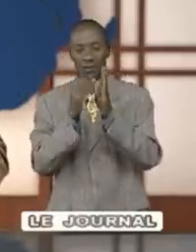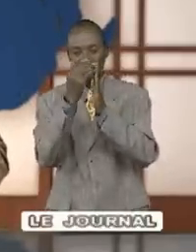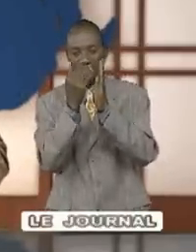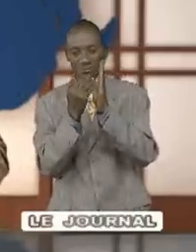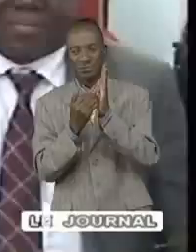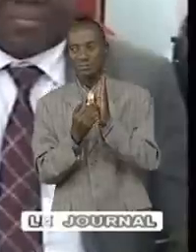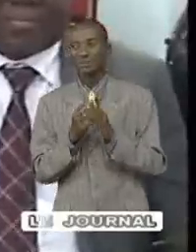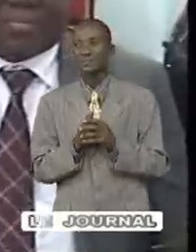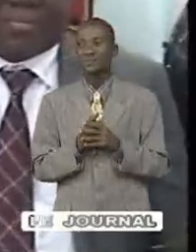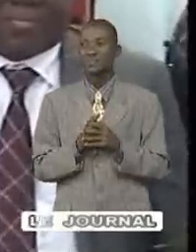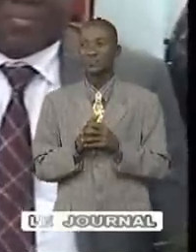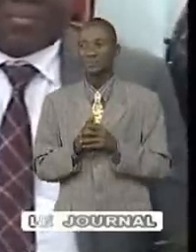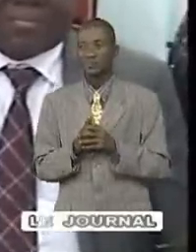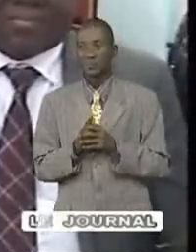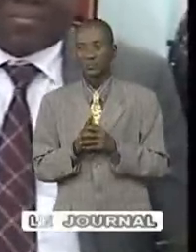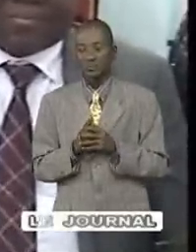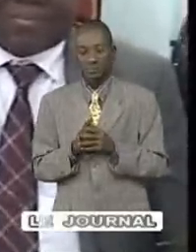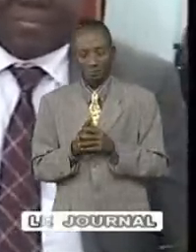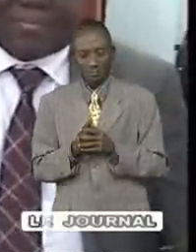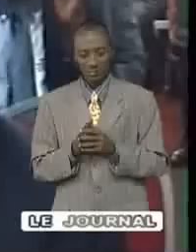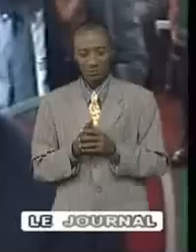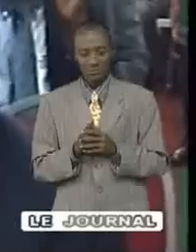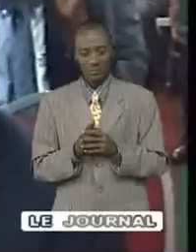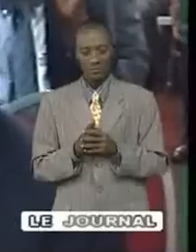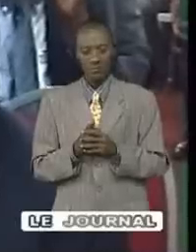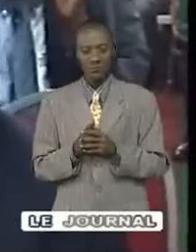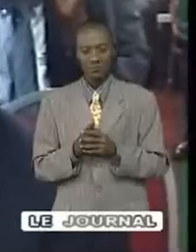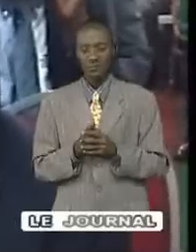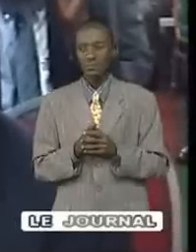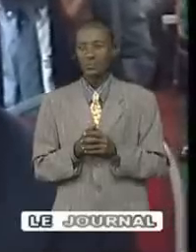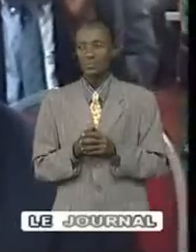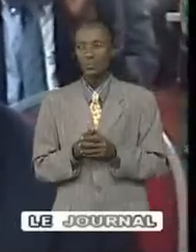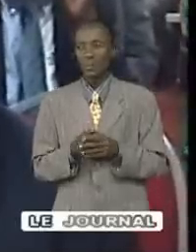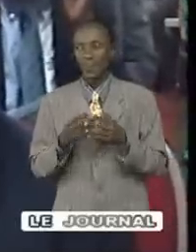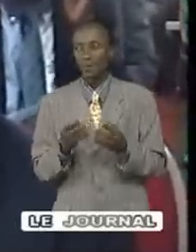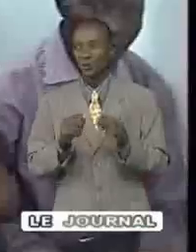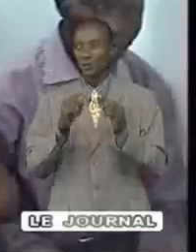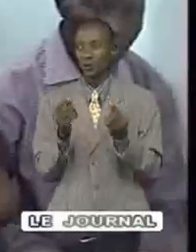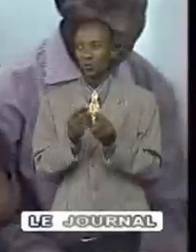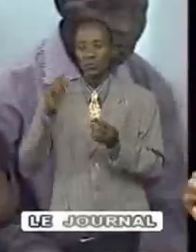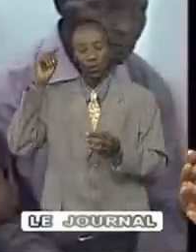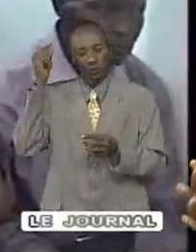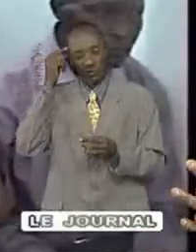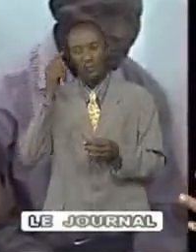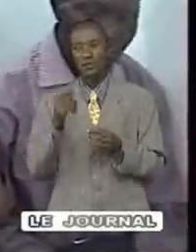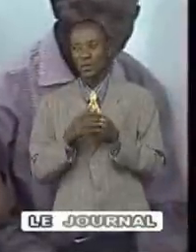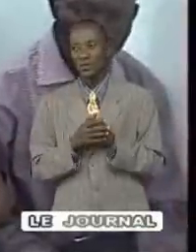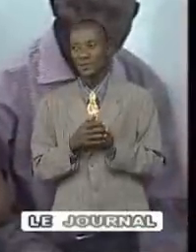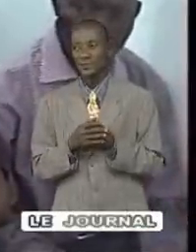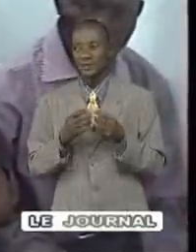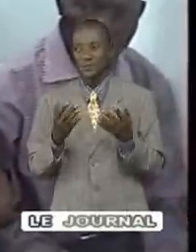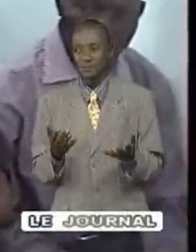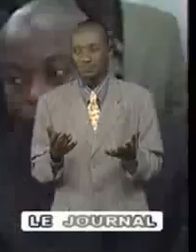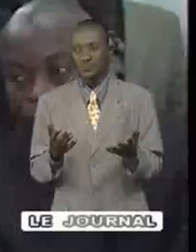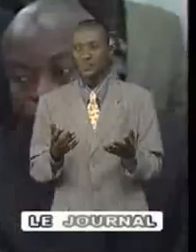Mubenga. Des missions gouvernementales ont été envoyées sur toute l'étendue du pays pour faire l'état